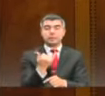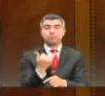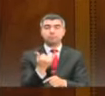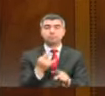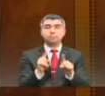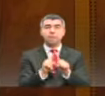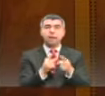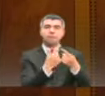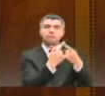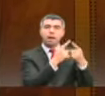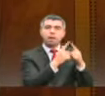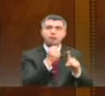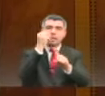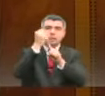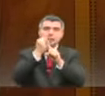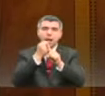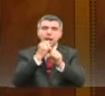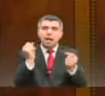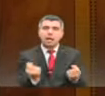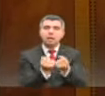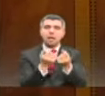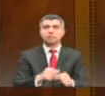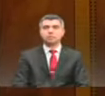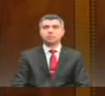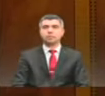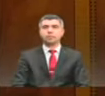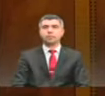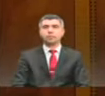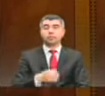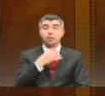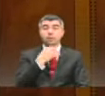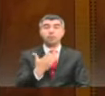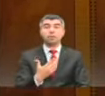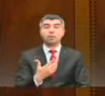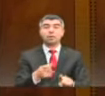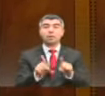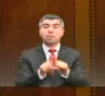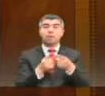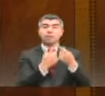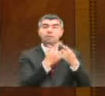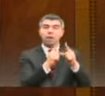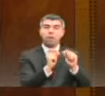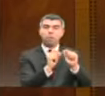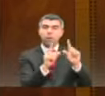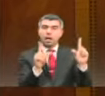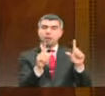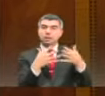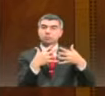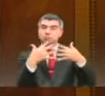نجاح مختلف الأوراش والإصلاحات، وذلك بالاستناد إلى مبادئ النزاهة